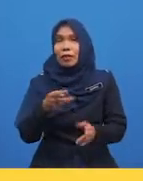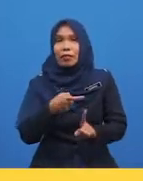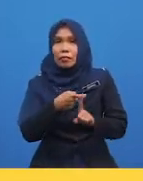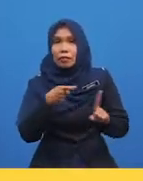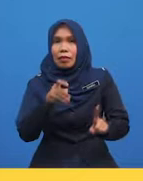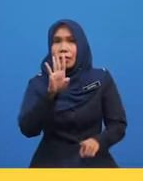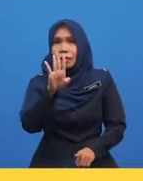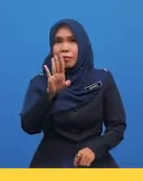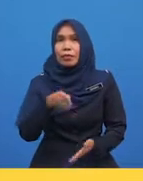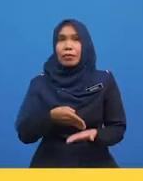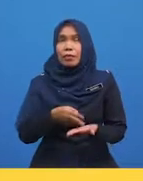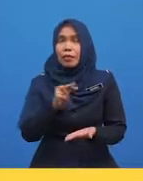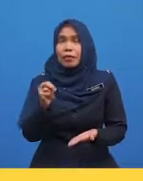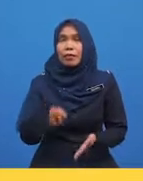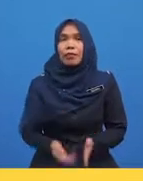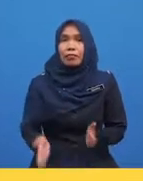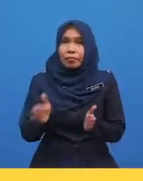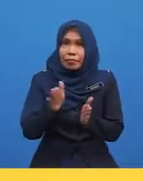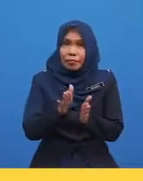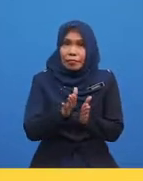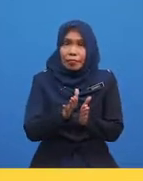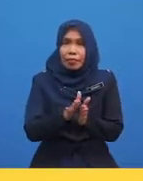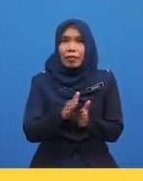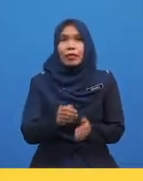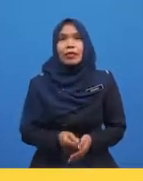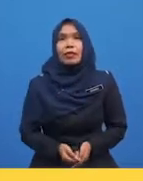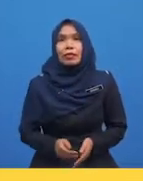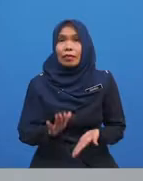daripada 4 bahagian lipatan kertas ini.